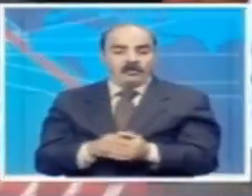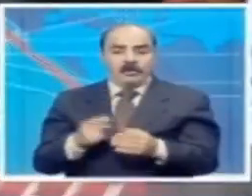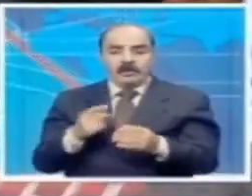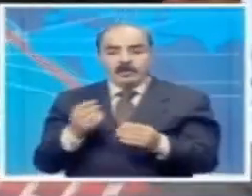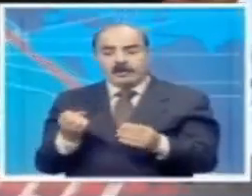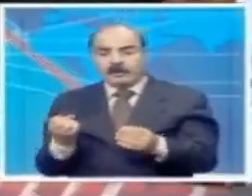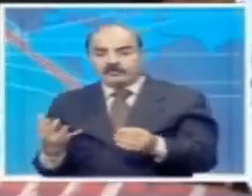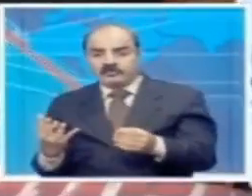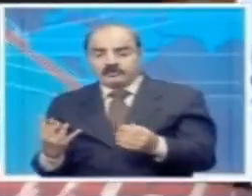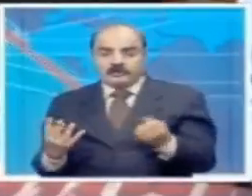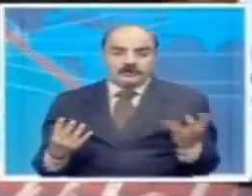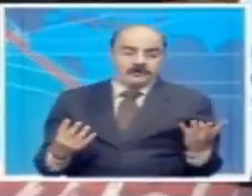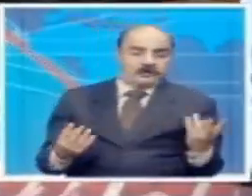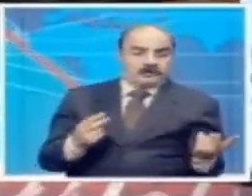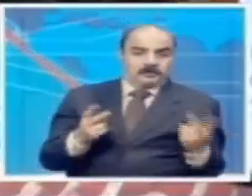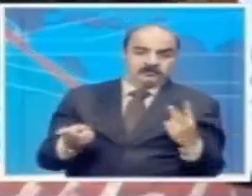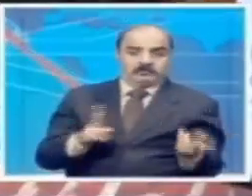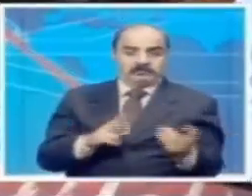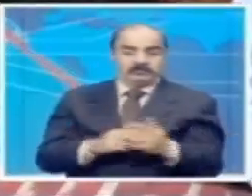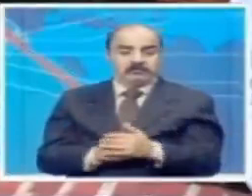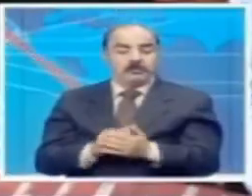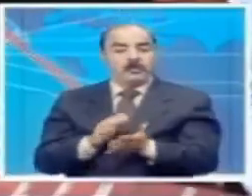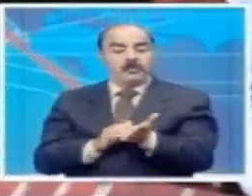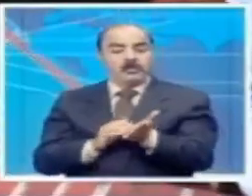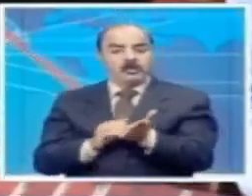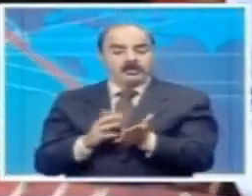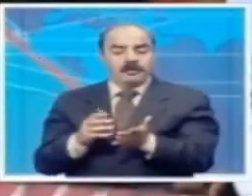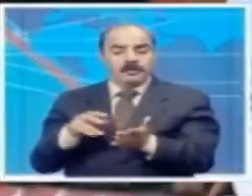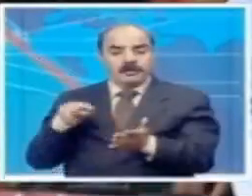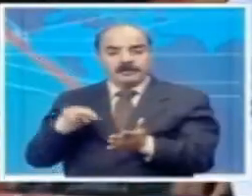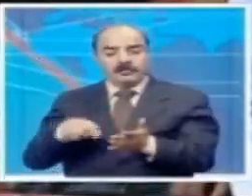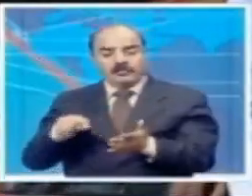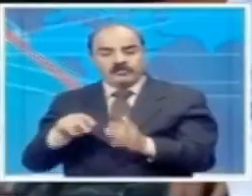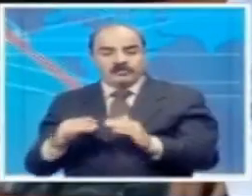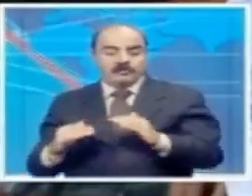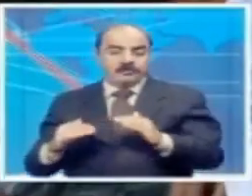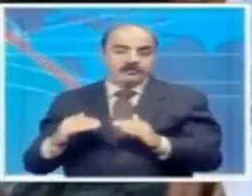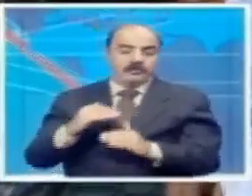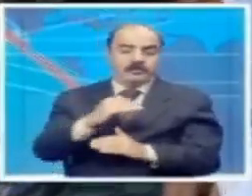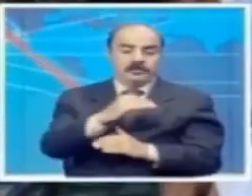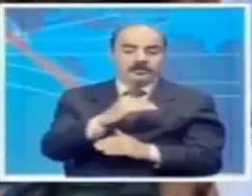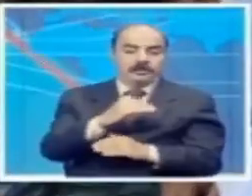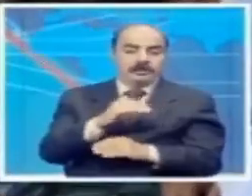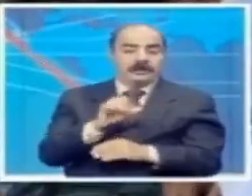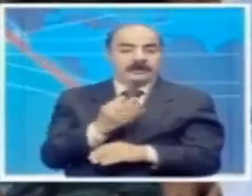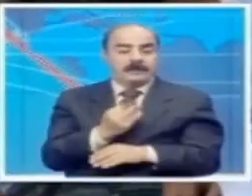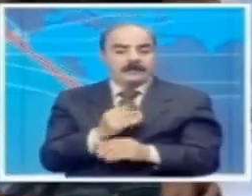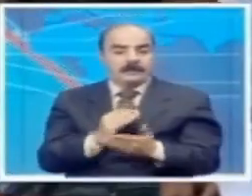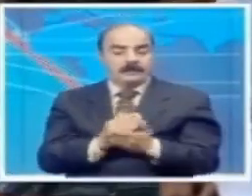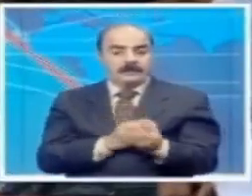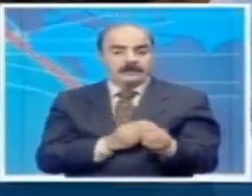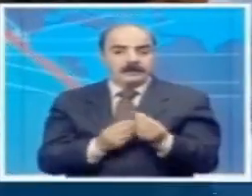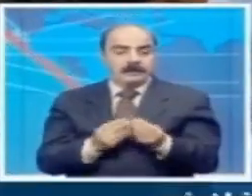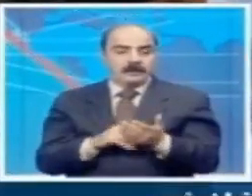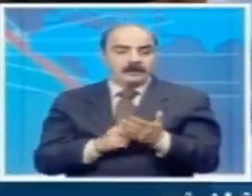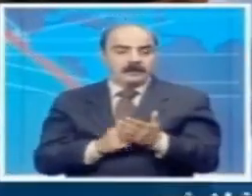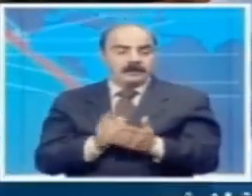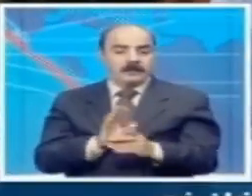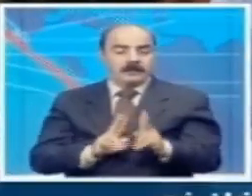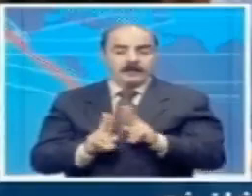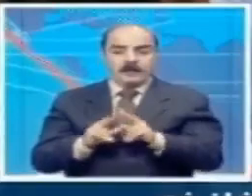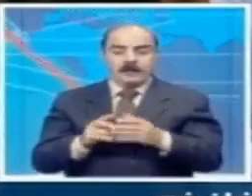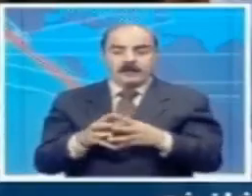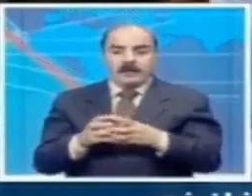45 جنيه، الرز من اول 28 جنيه وبيوصل ل 30، وفي عريض الحبه ورفيع الحبه.